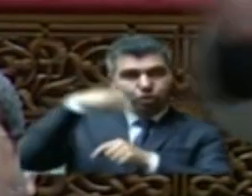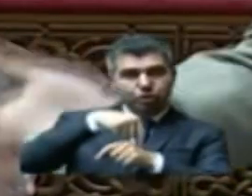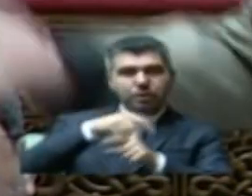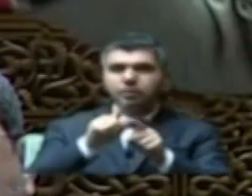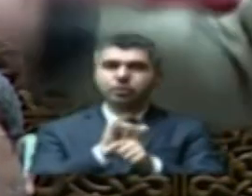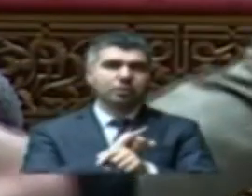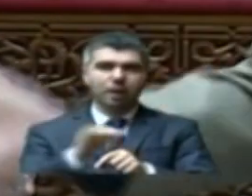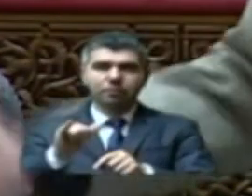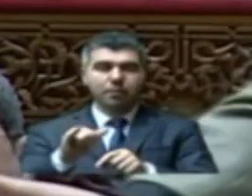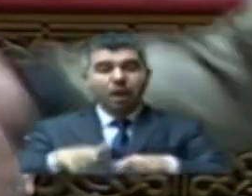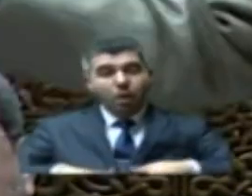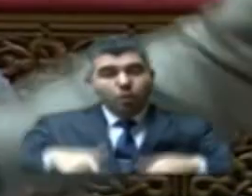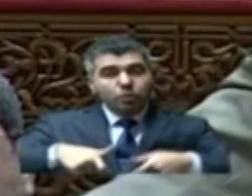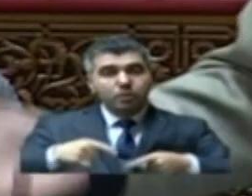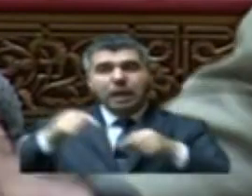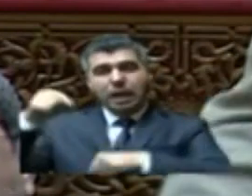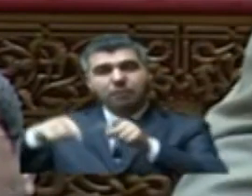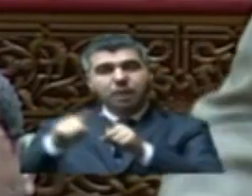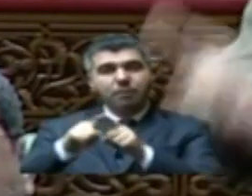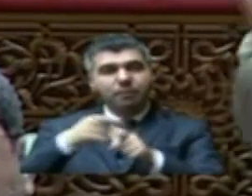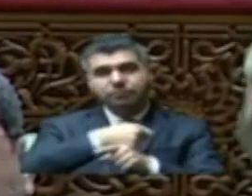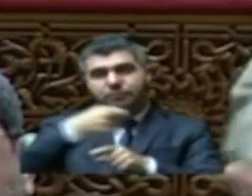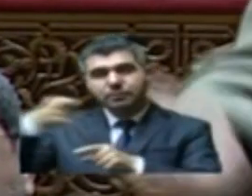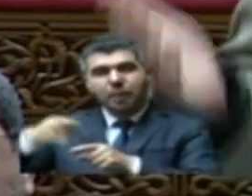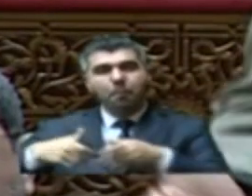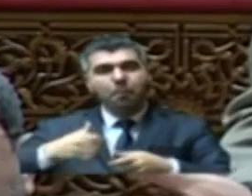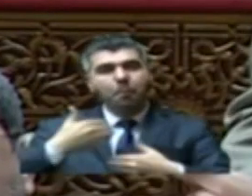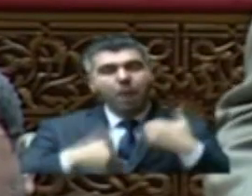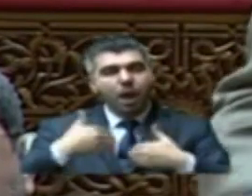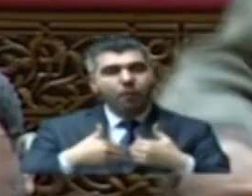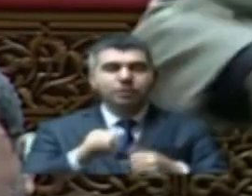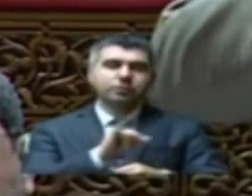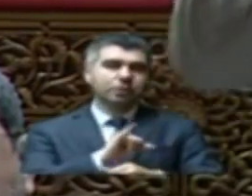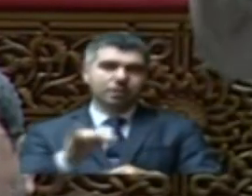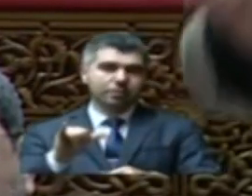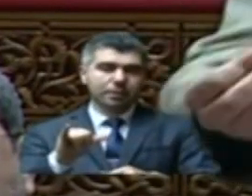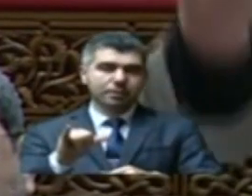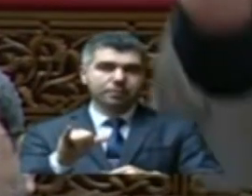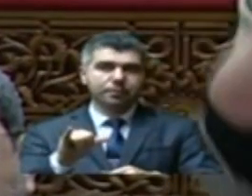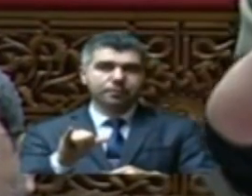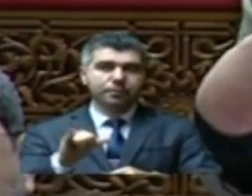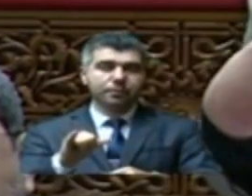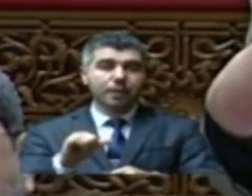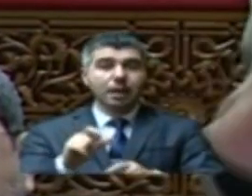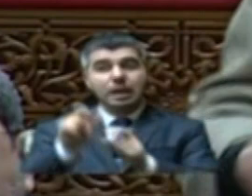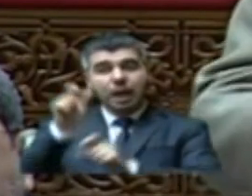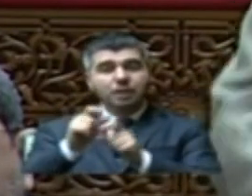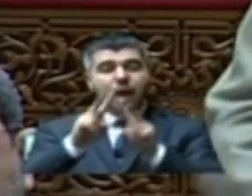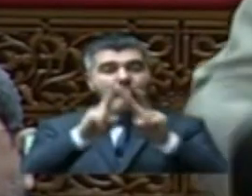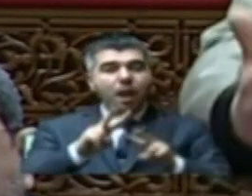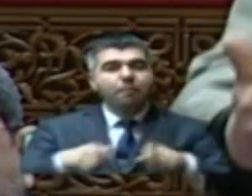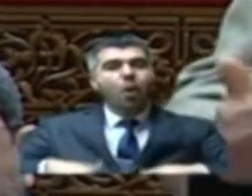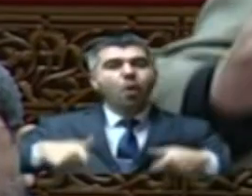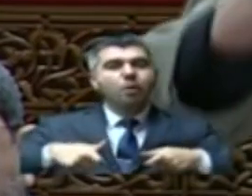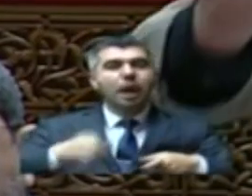كراسي يأكلها الصدأ في بعض المستودعات التعاون الوطني والعمالات، ولكن هناك أشخاص يبحثون عنها. ثم